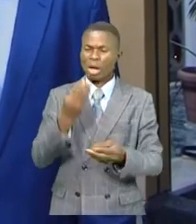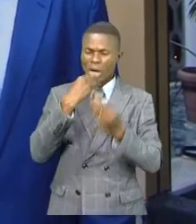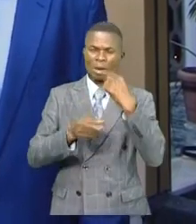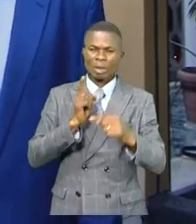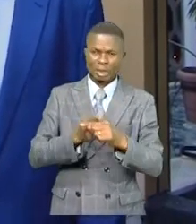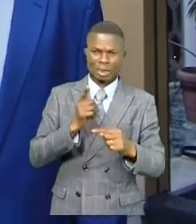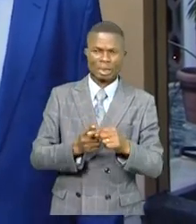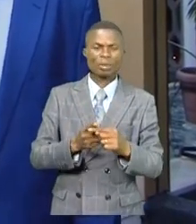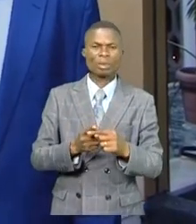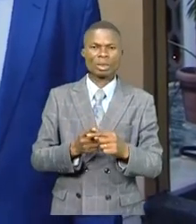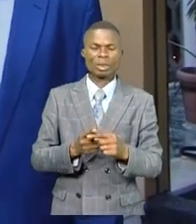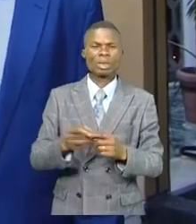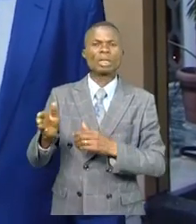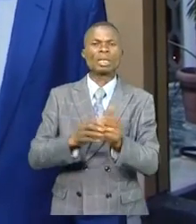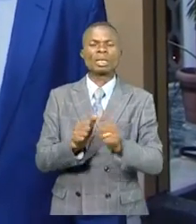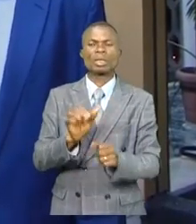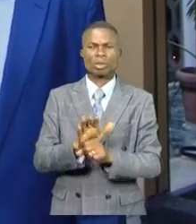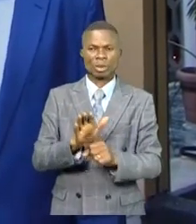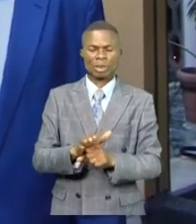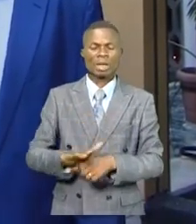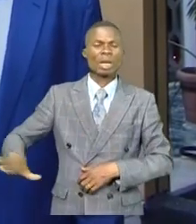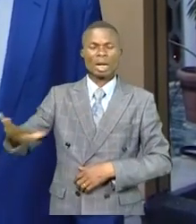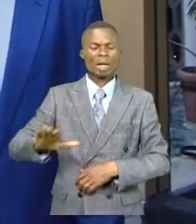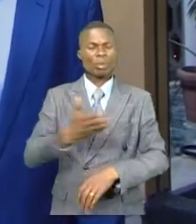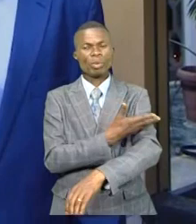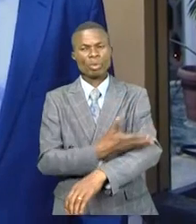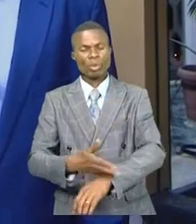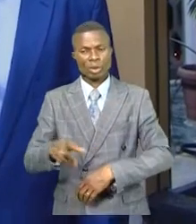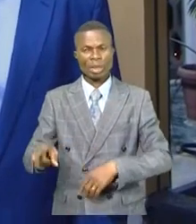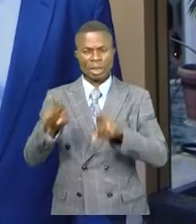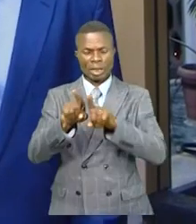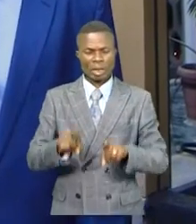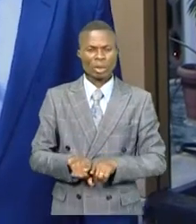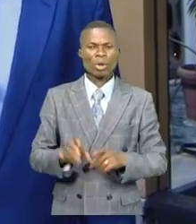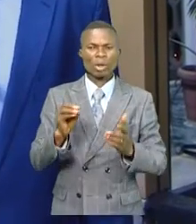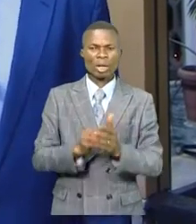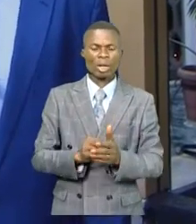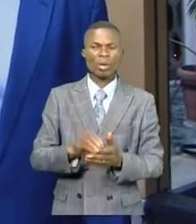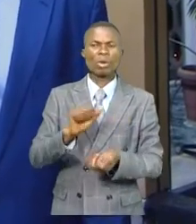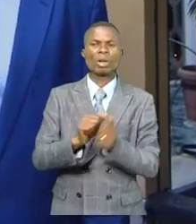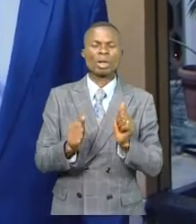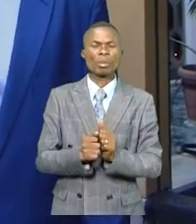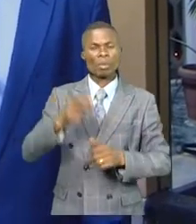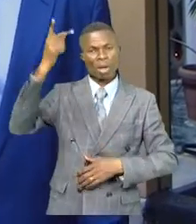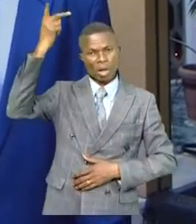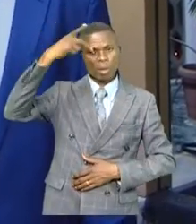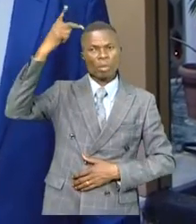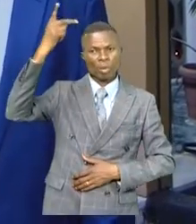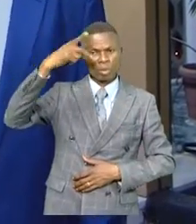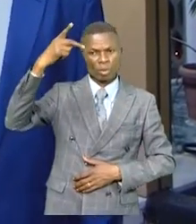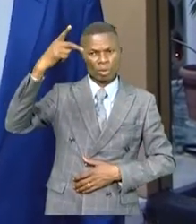encore découlent des conflits des pays voisins du Tchad, mais aussi nous avons un processus politique qui est